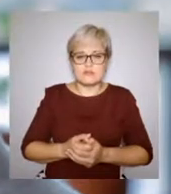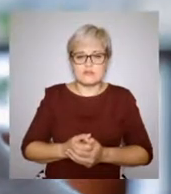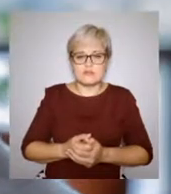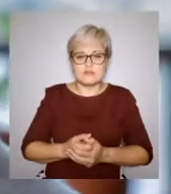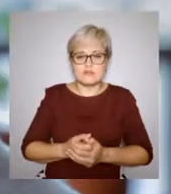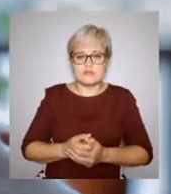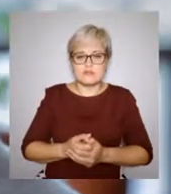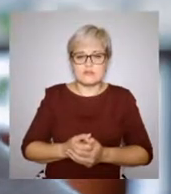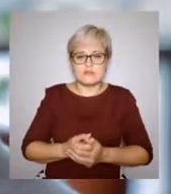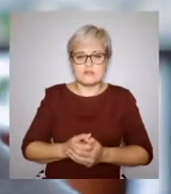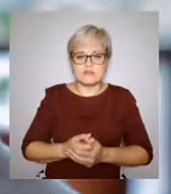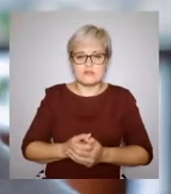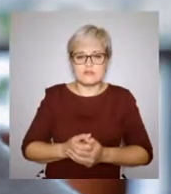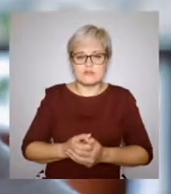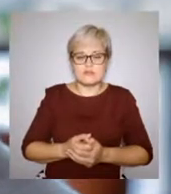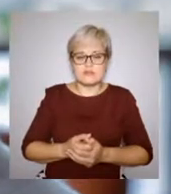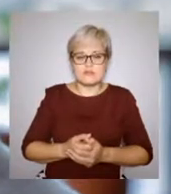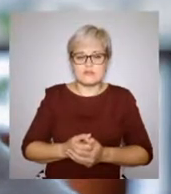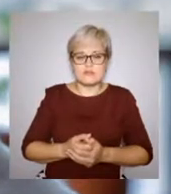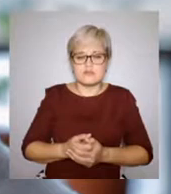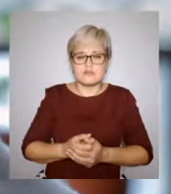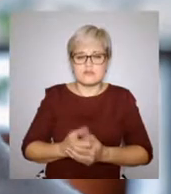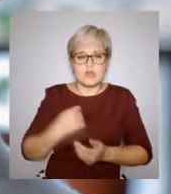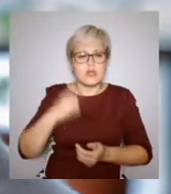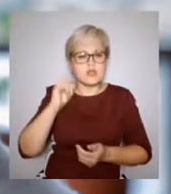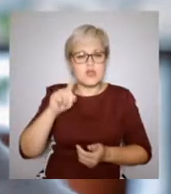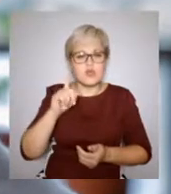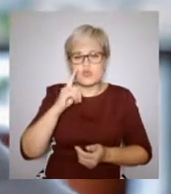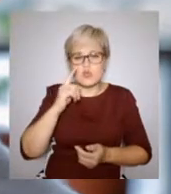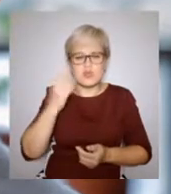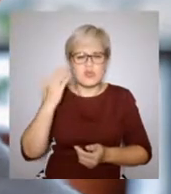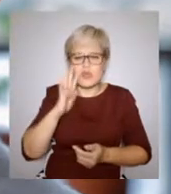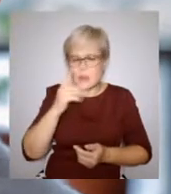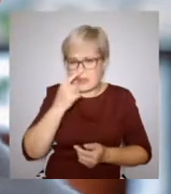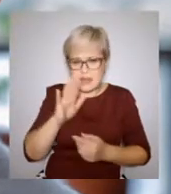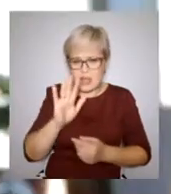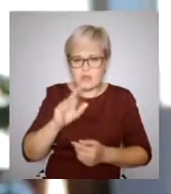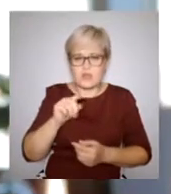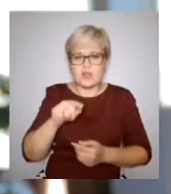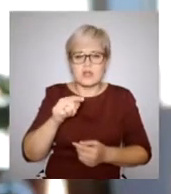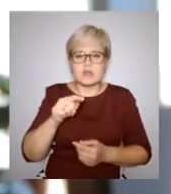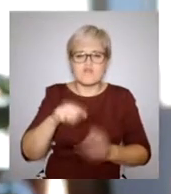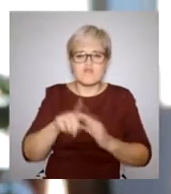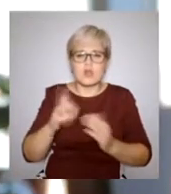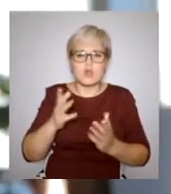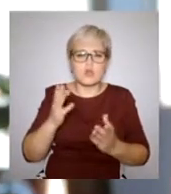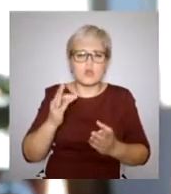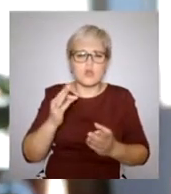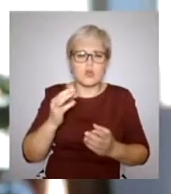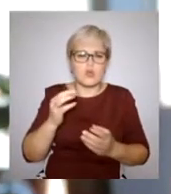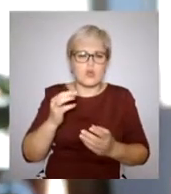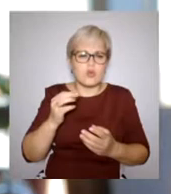проснусь я получается просто постой сдаюсь я знаю что недавно совершил